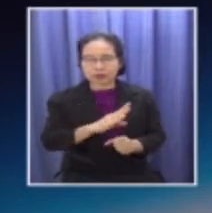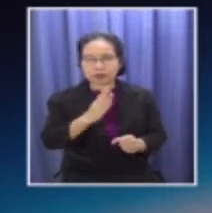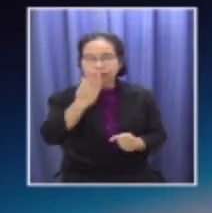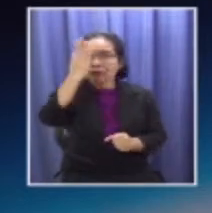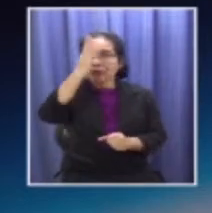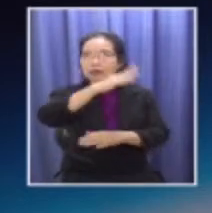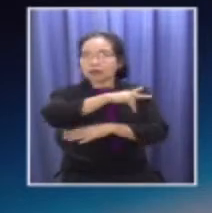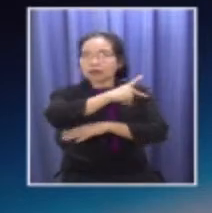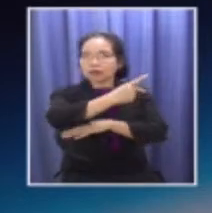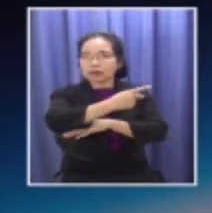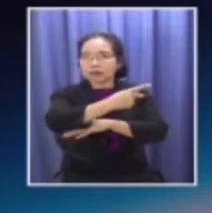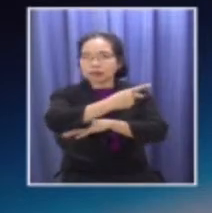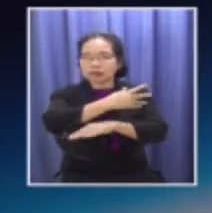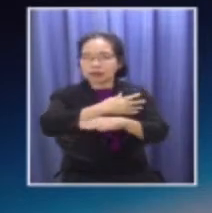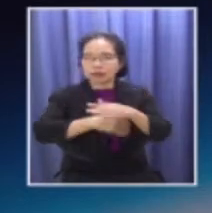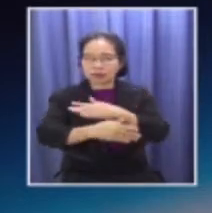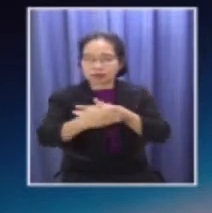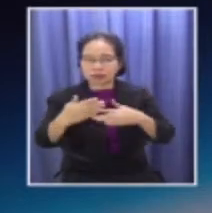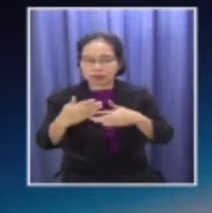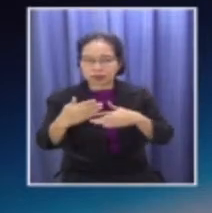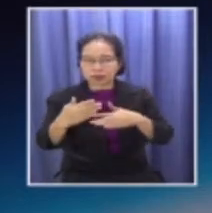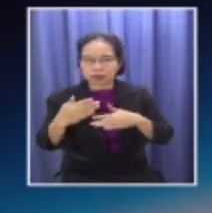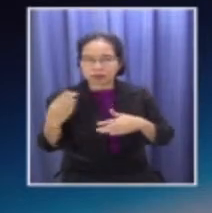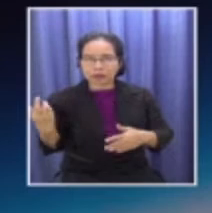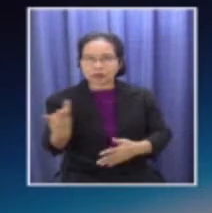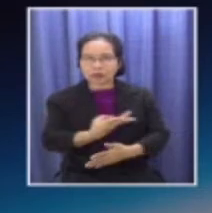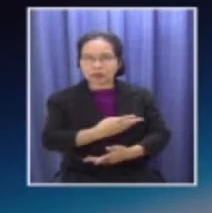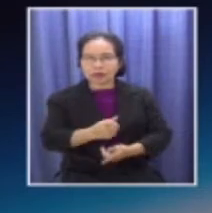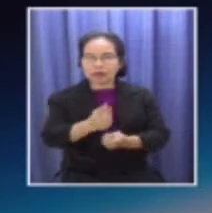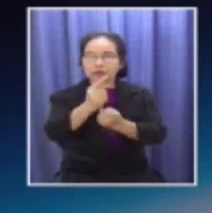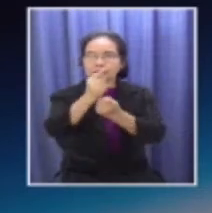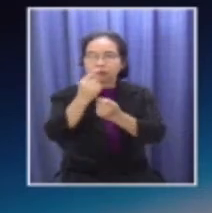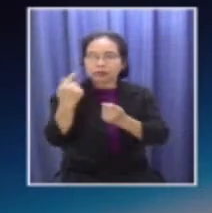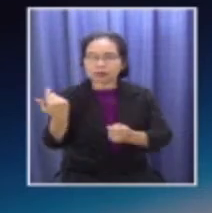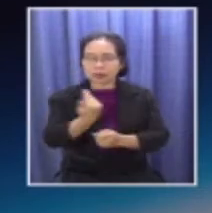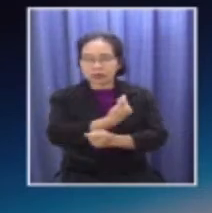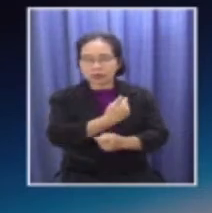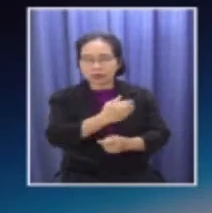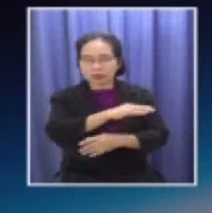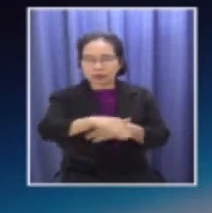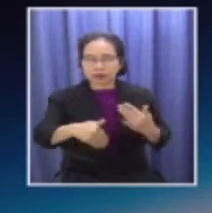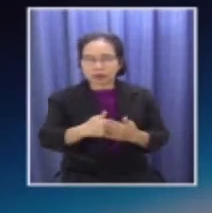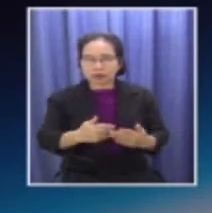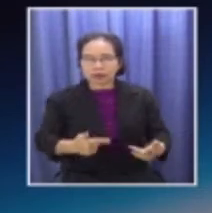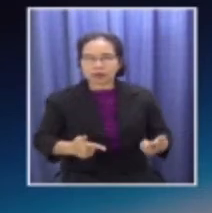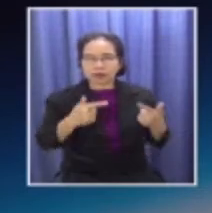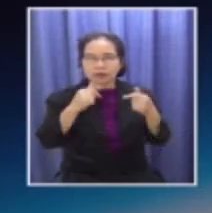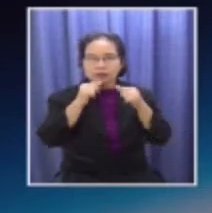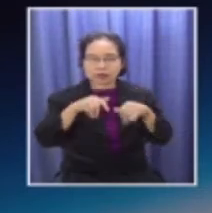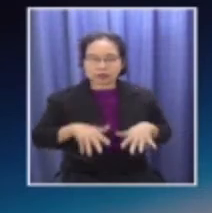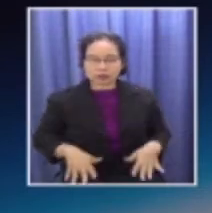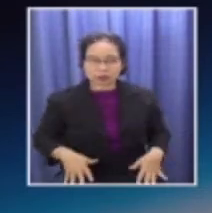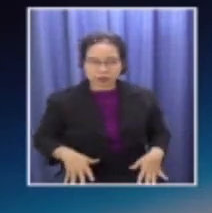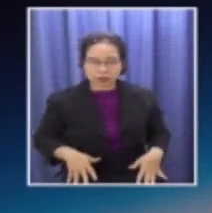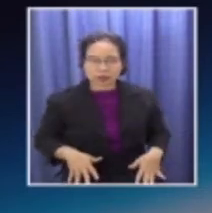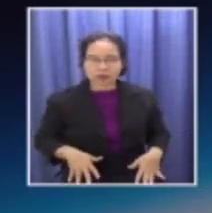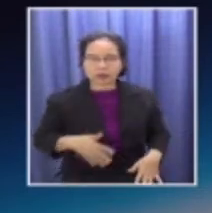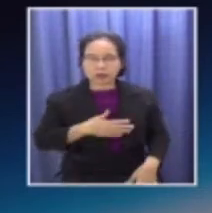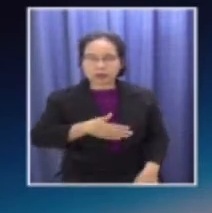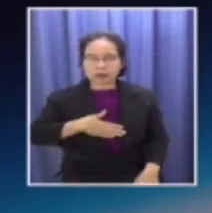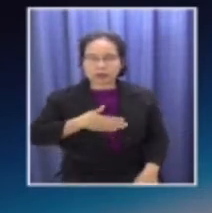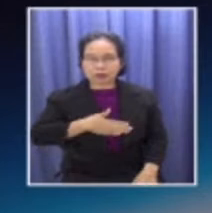A wɔrefa ahokyerɛ ne amanehunu pii mu wɔ abrabɔ yi mu. Yɛsrɛ wo sɛ wɔn nyinaa